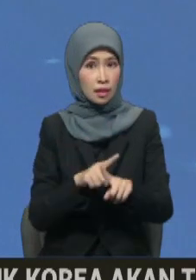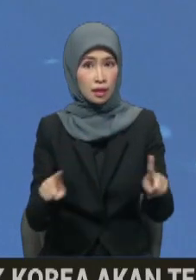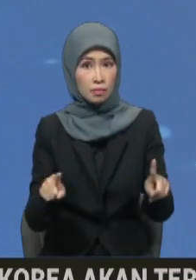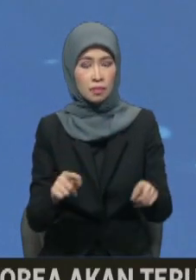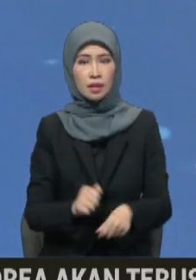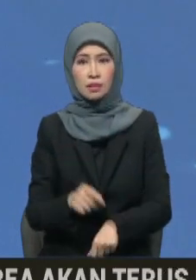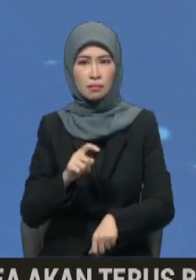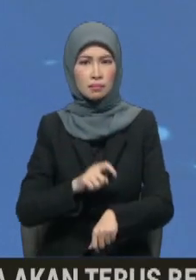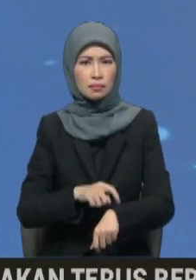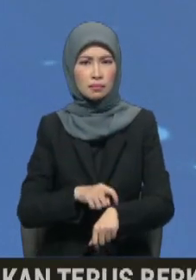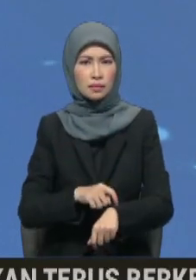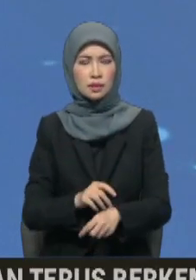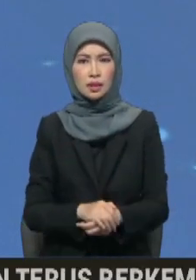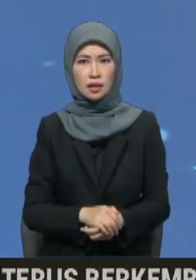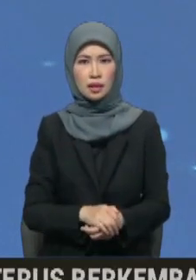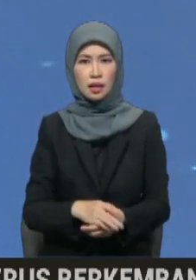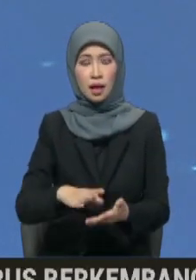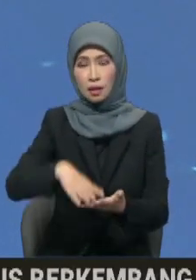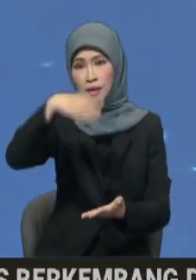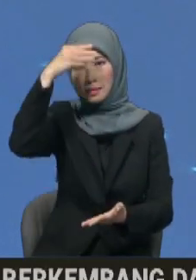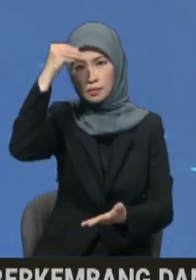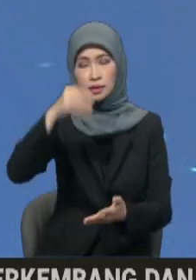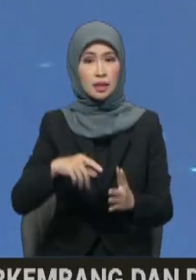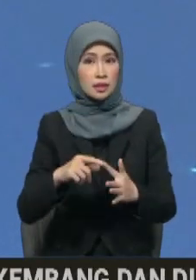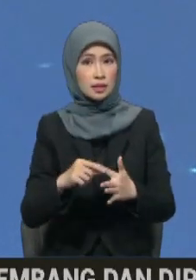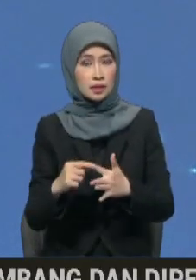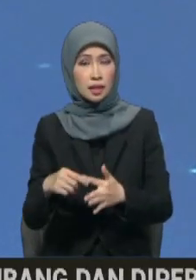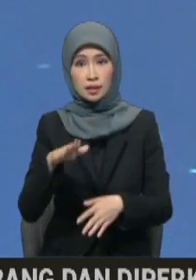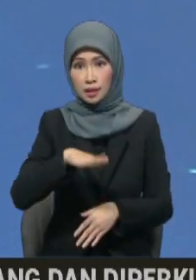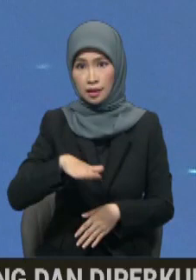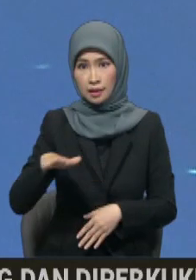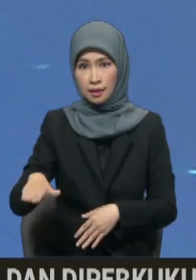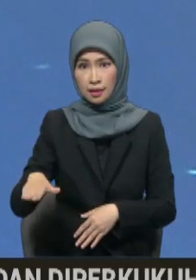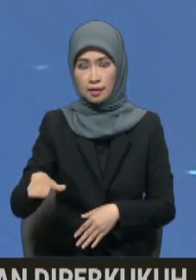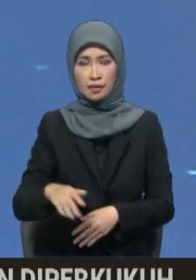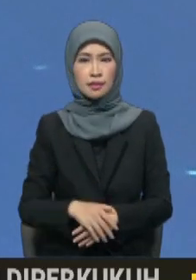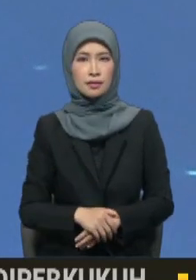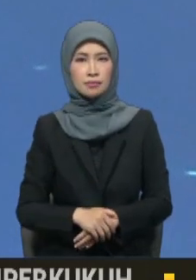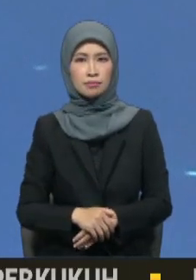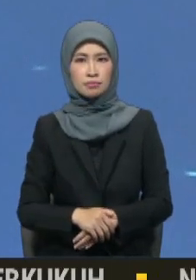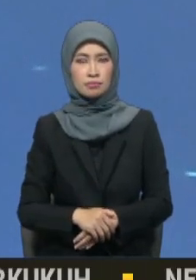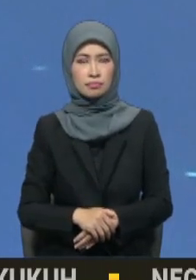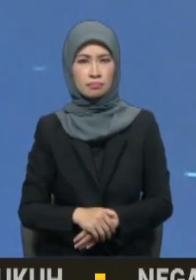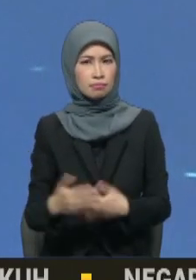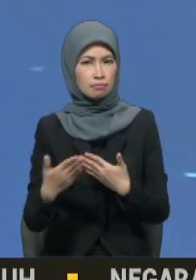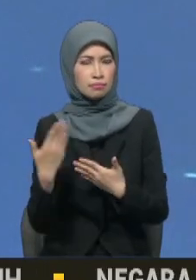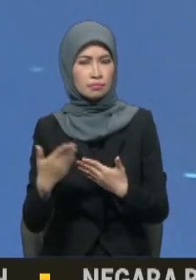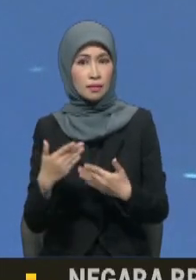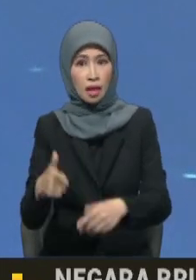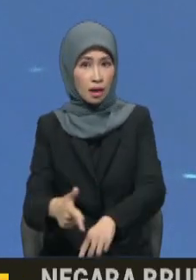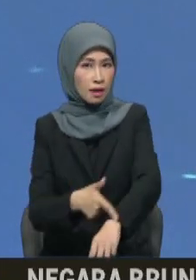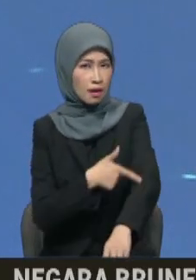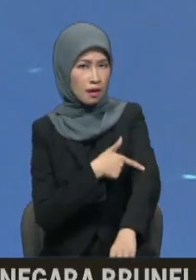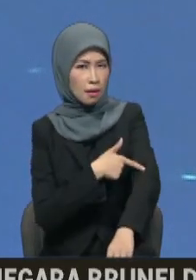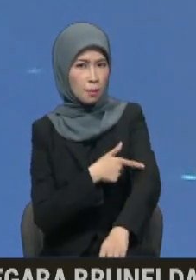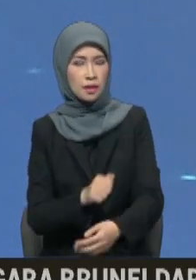masa Dalam pengajaran dan pembelajaran di peringkat awal usia kanak-kanak agar kesannya lebih mantap dan berpanjangan terutama